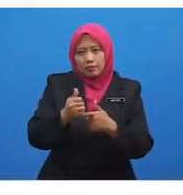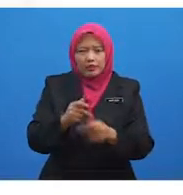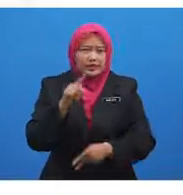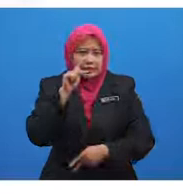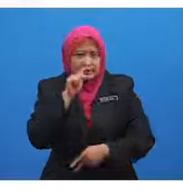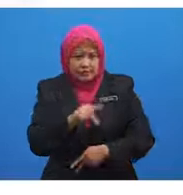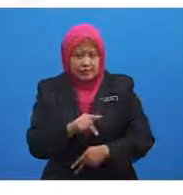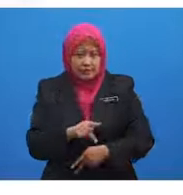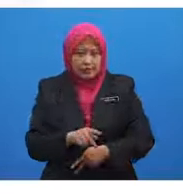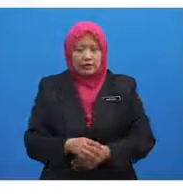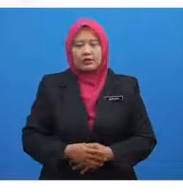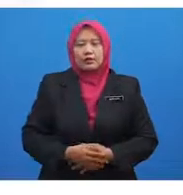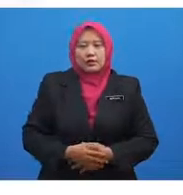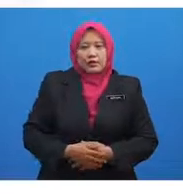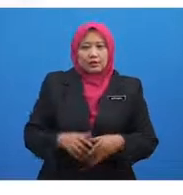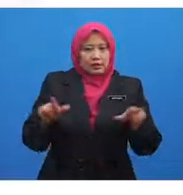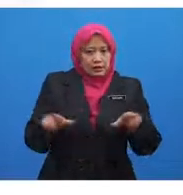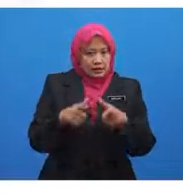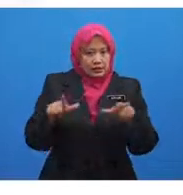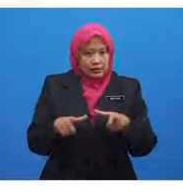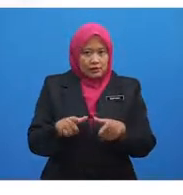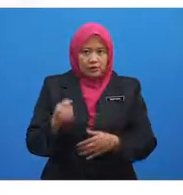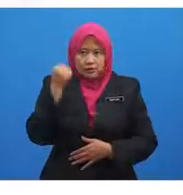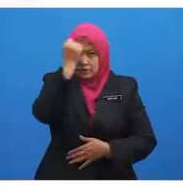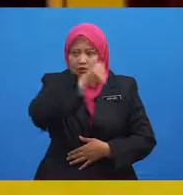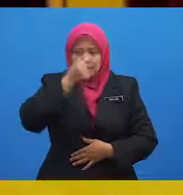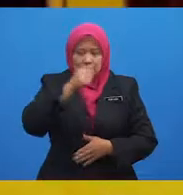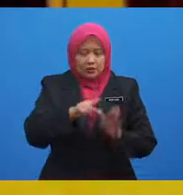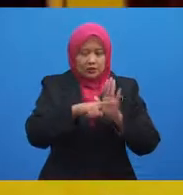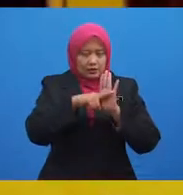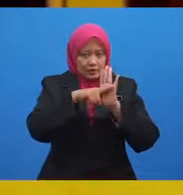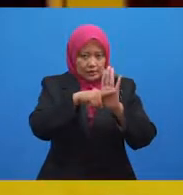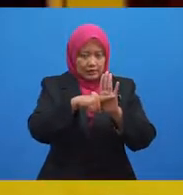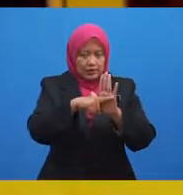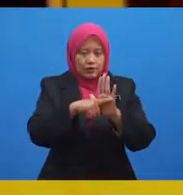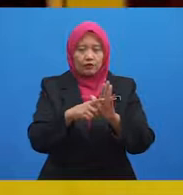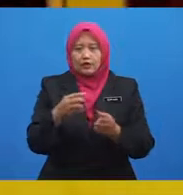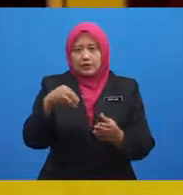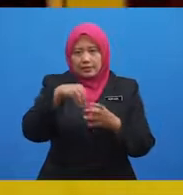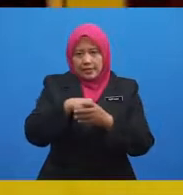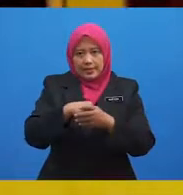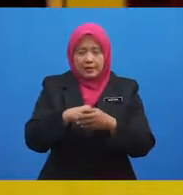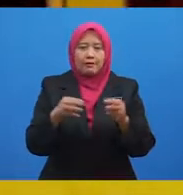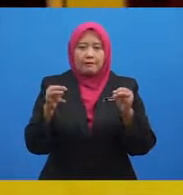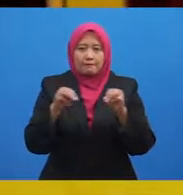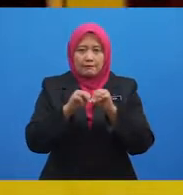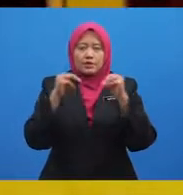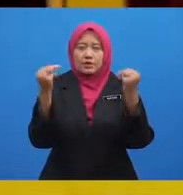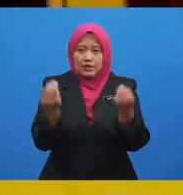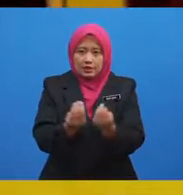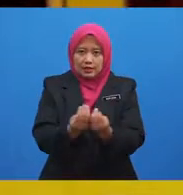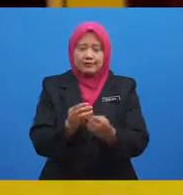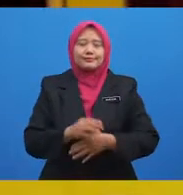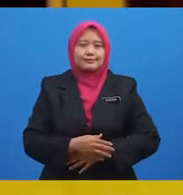laku dan sifat negatif sesetengah masyarakat. Bagaimanakah pula dengan ciri-ciri seloka?